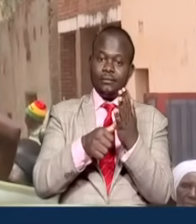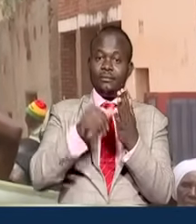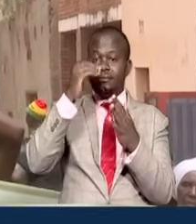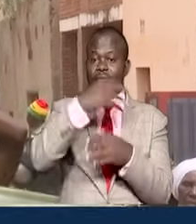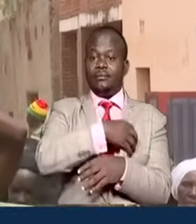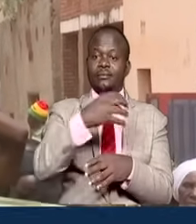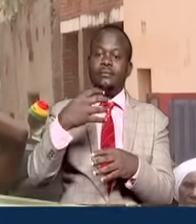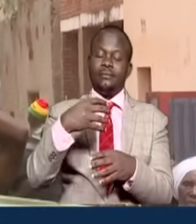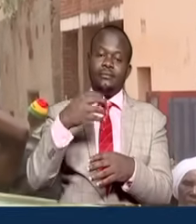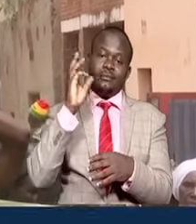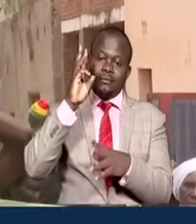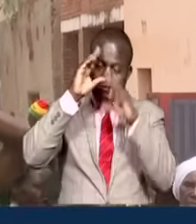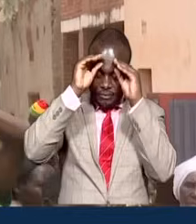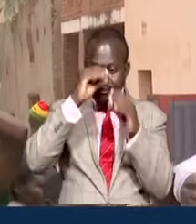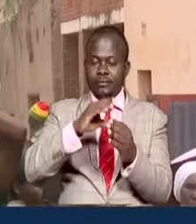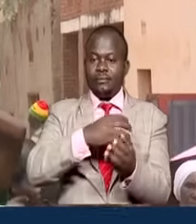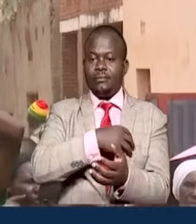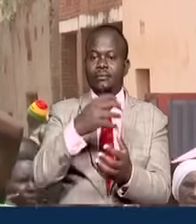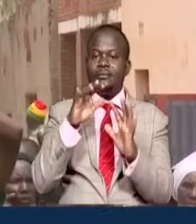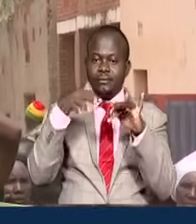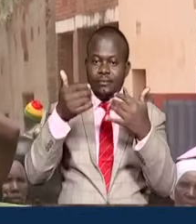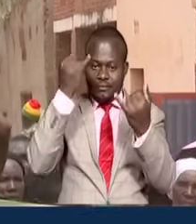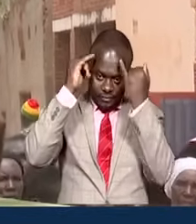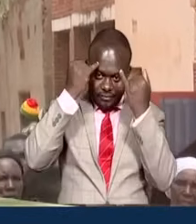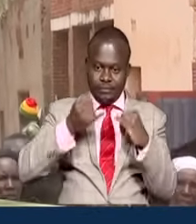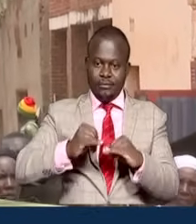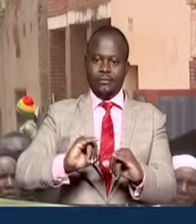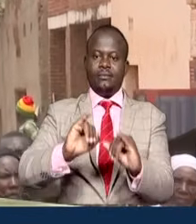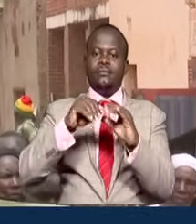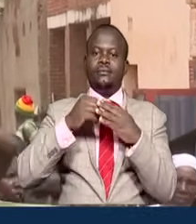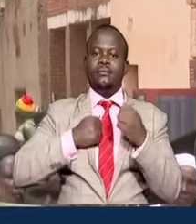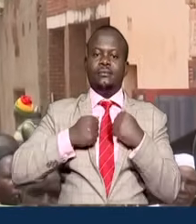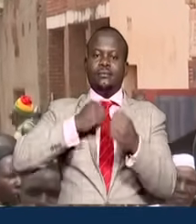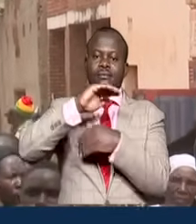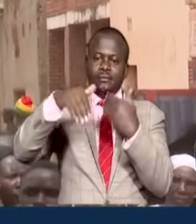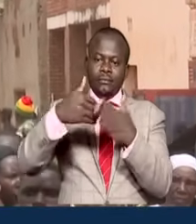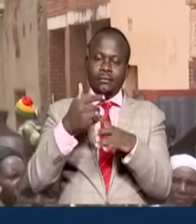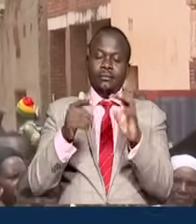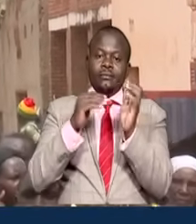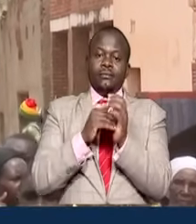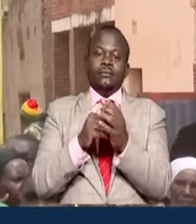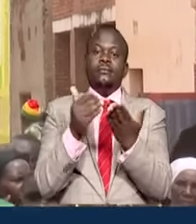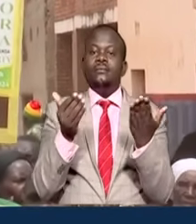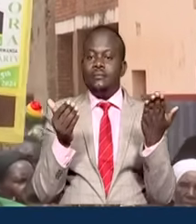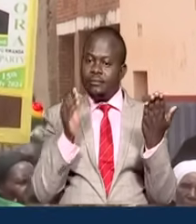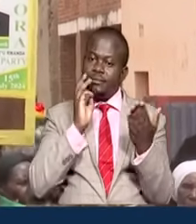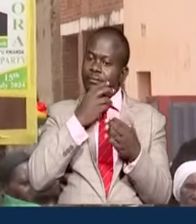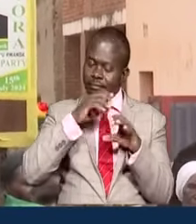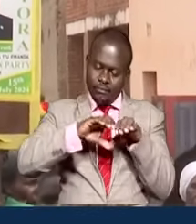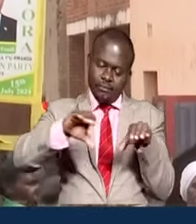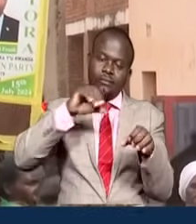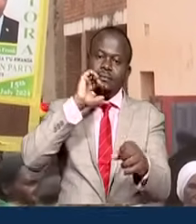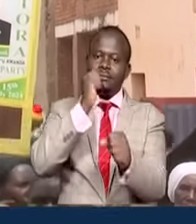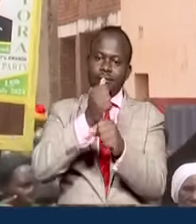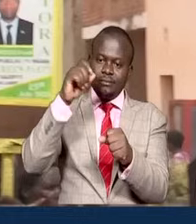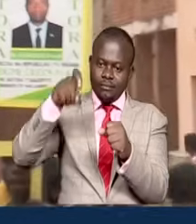by'ubukungu tuzaganira turebe icyo gitekerezo kuri cyashirwa mu bikorwa mu Rwanda hose. Kandi ari impombo z'amazi za robine zidakora